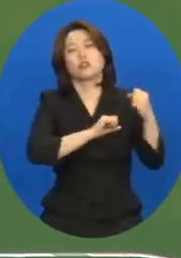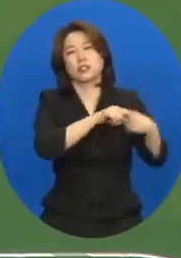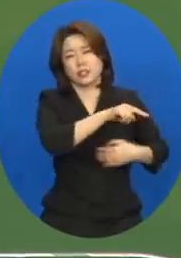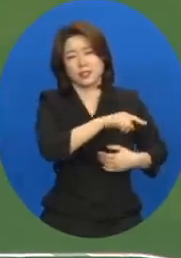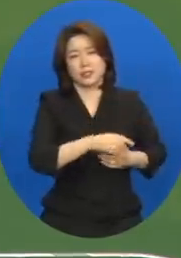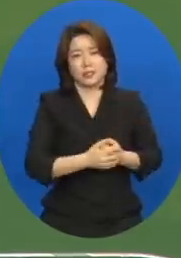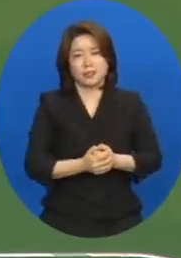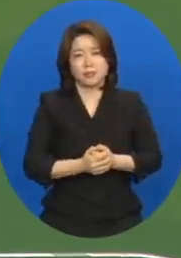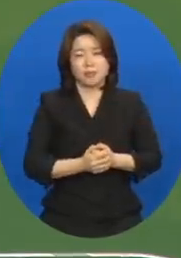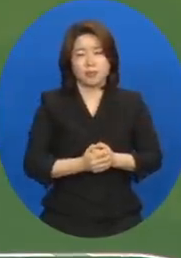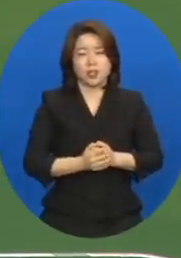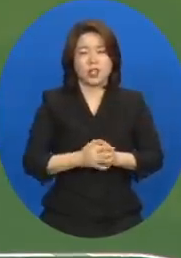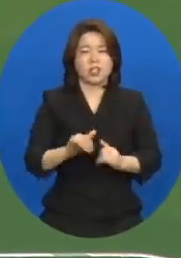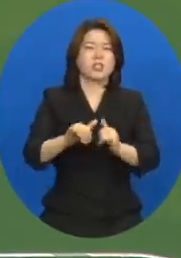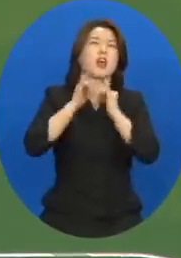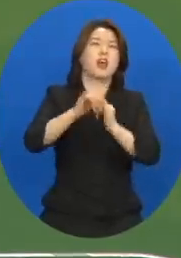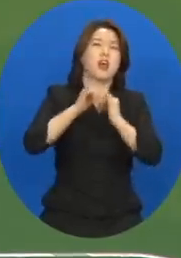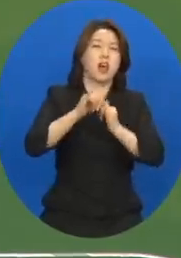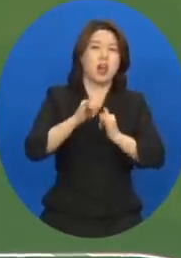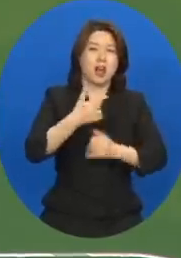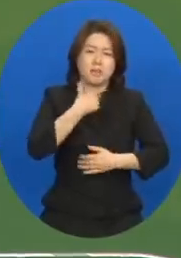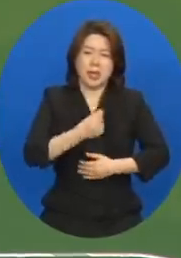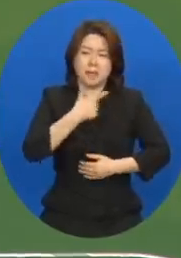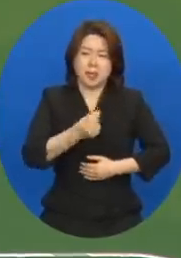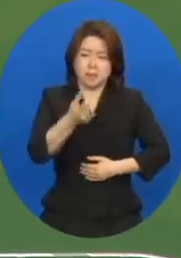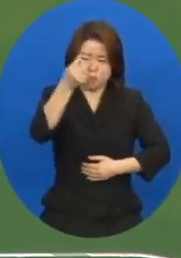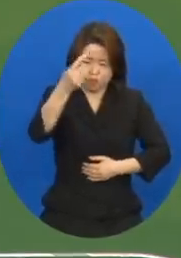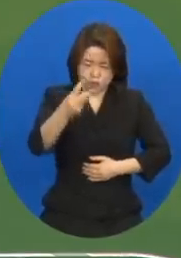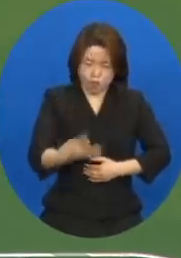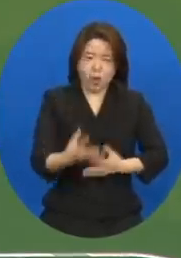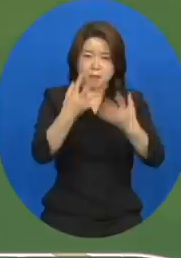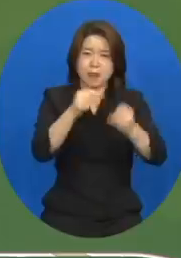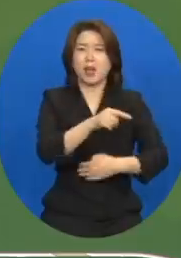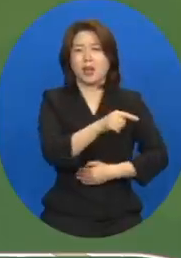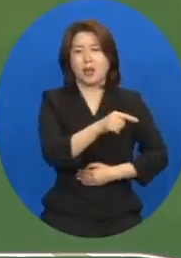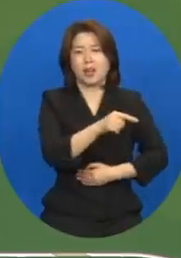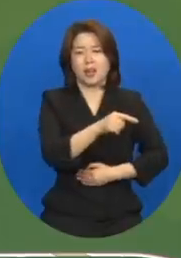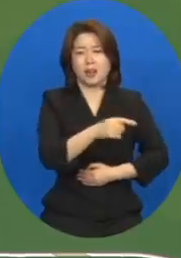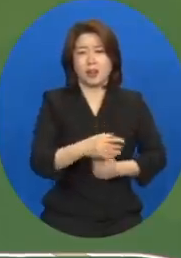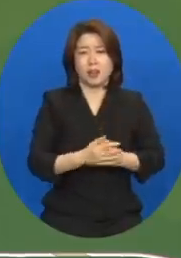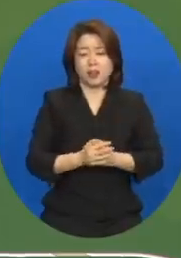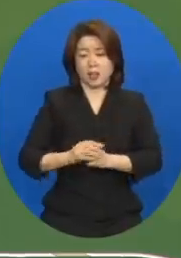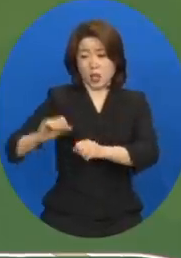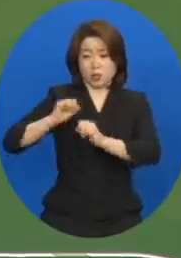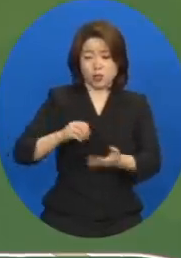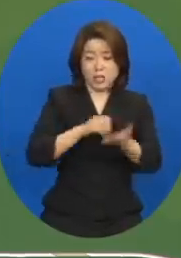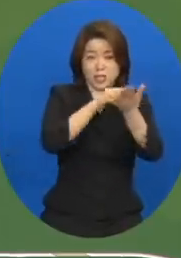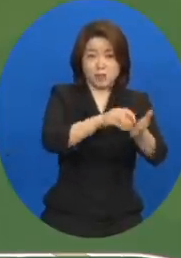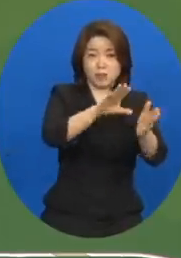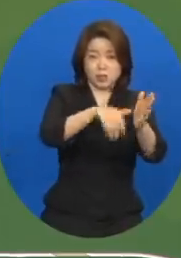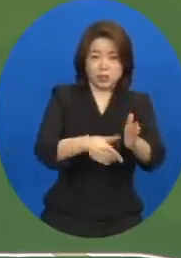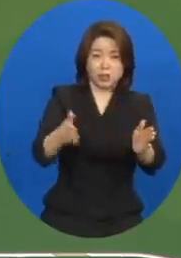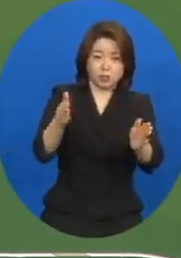관심사병이었어요. 그렇게 자살하려고 몇 번의 자살 시도를 한 친구예요. 입대할 때부터